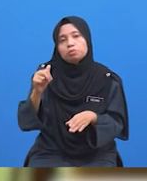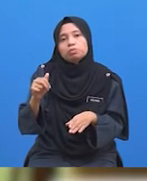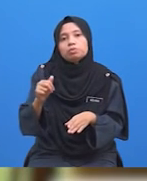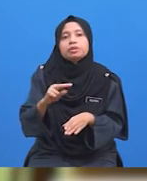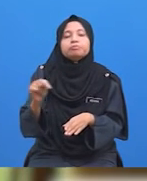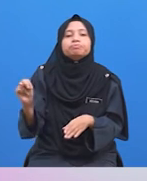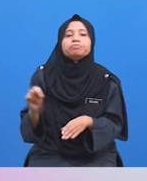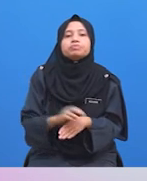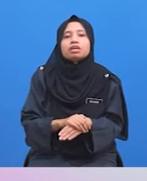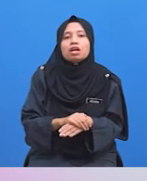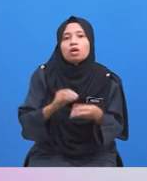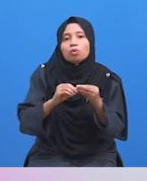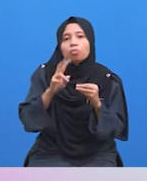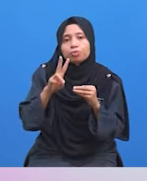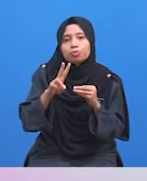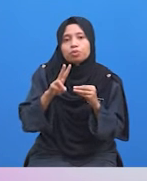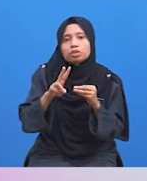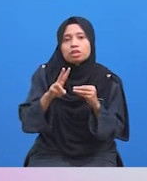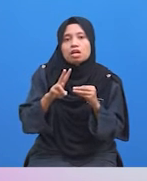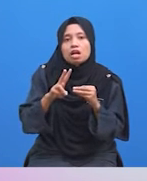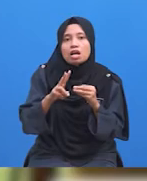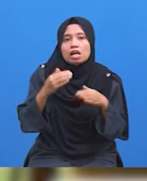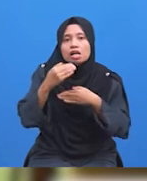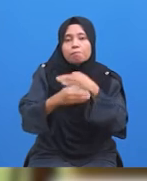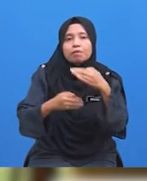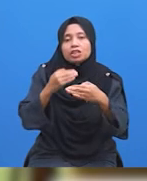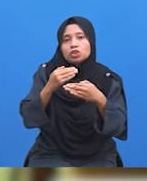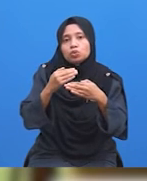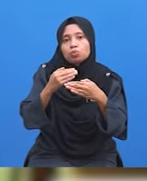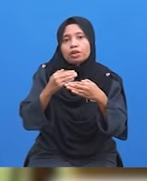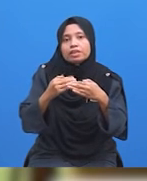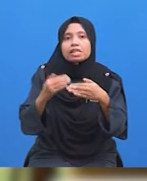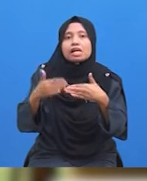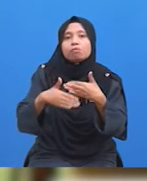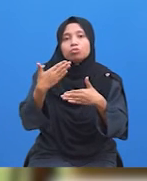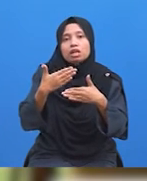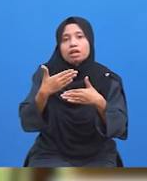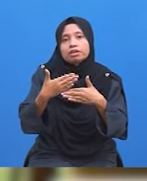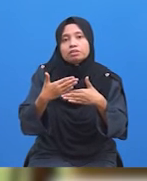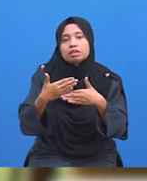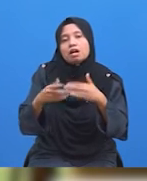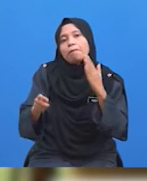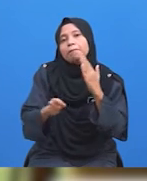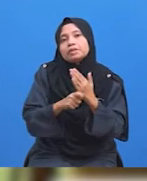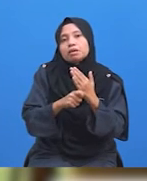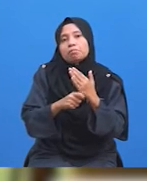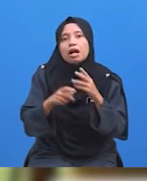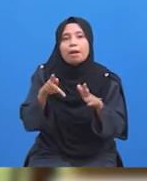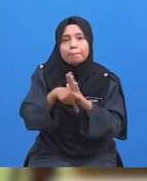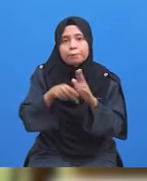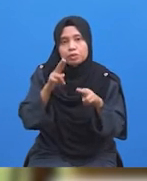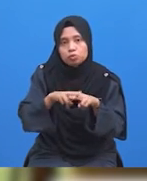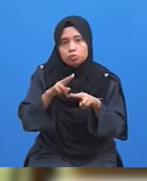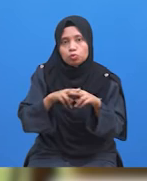kedua kemajuan infrastruktur migrasi masuk menyebabkan pertambahan penduduk